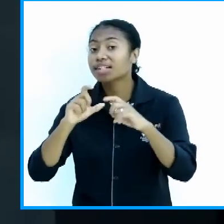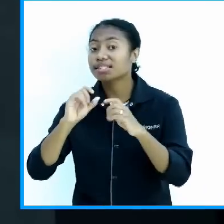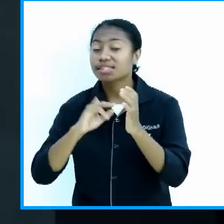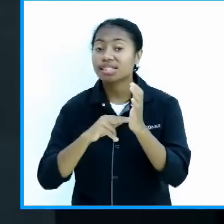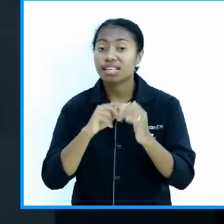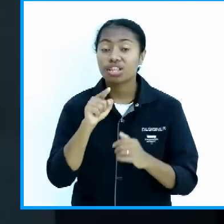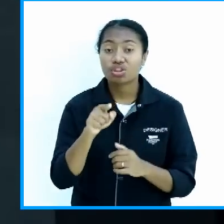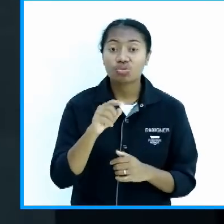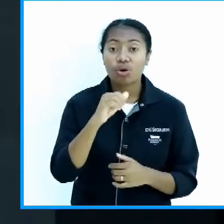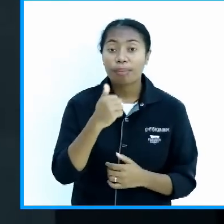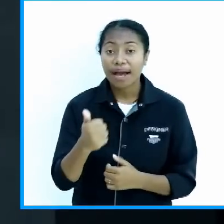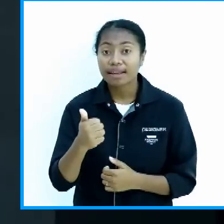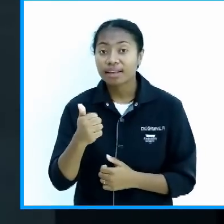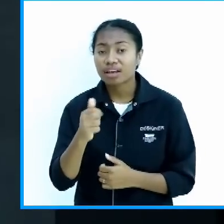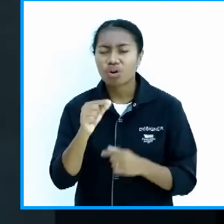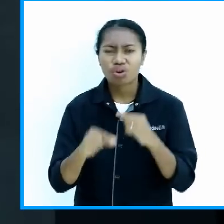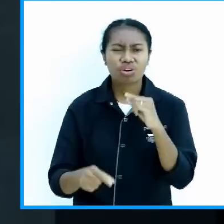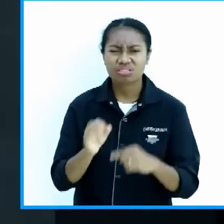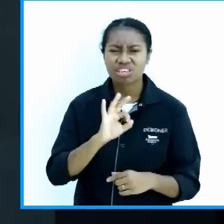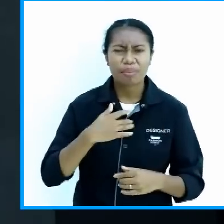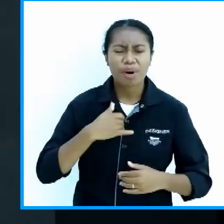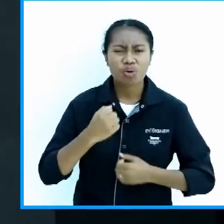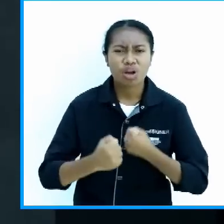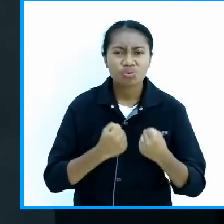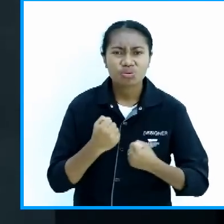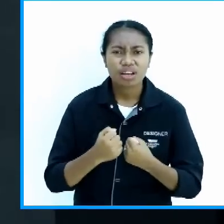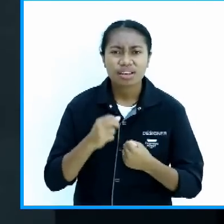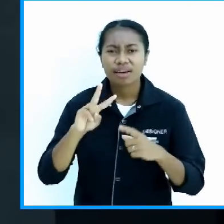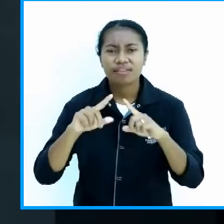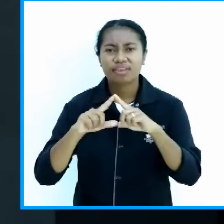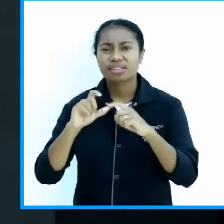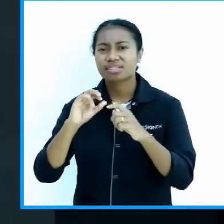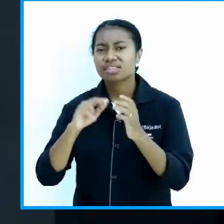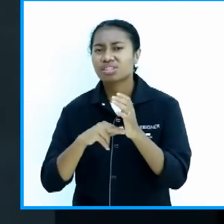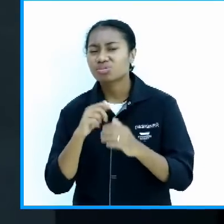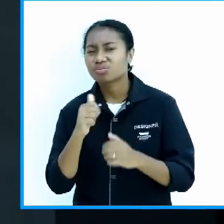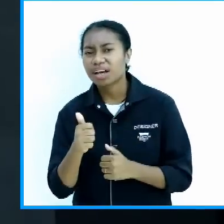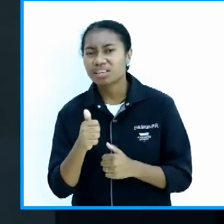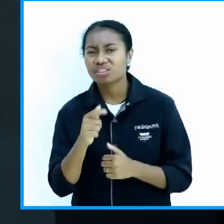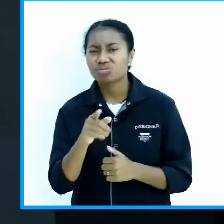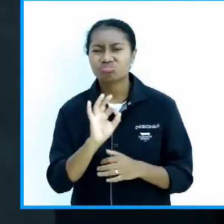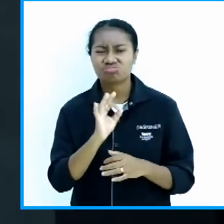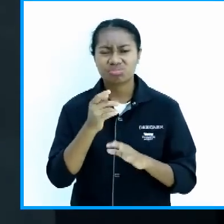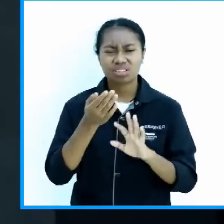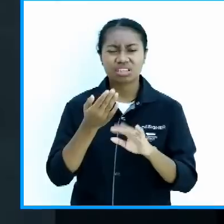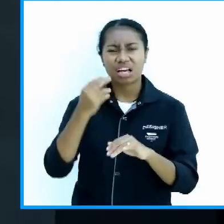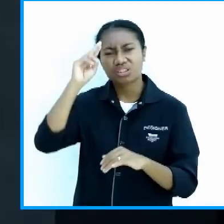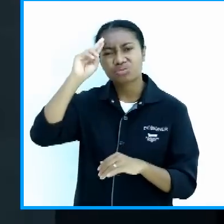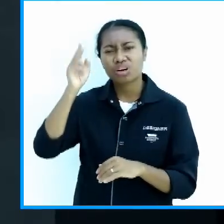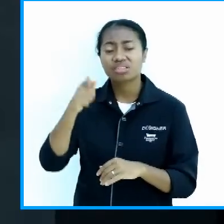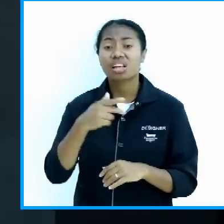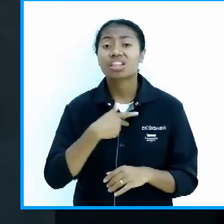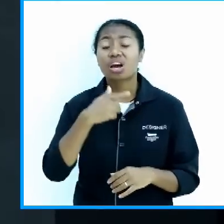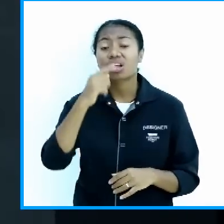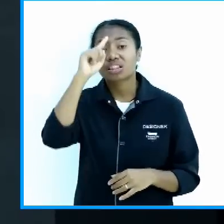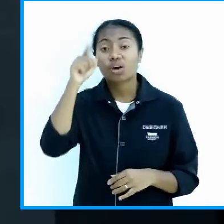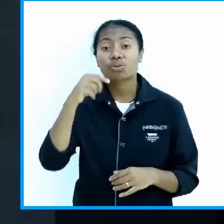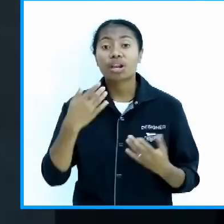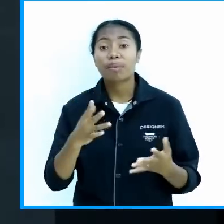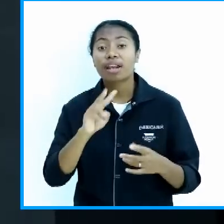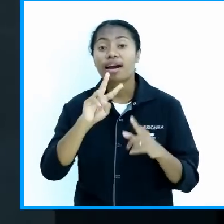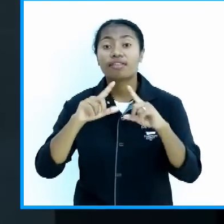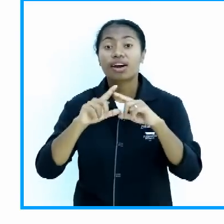tidak melakukan apa yang baik, saya percaya itu bukan dari Tuhan. Sudah begitu dia paksa orang. Nah, tahu dari mana vaksin itu baik? Coba lihat di slide